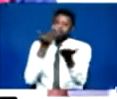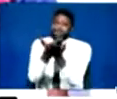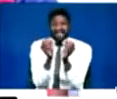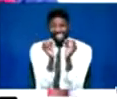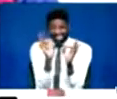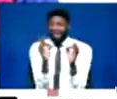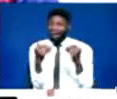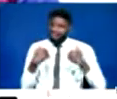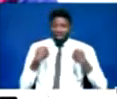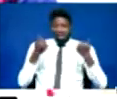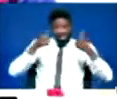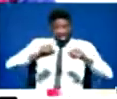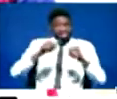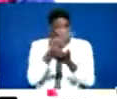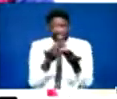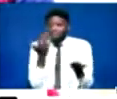anything like a road